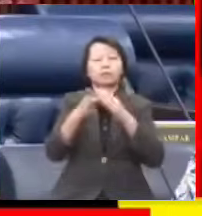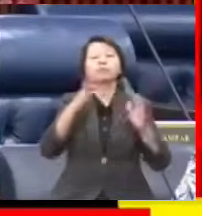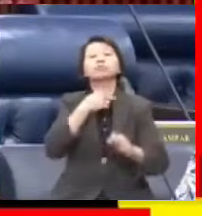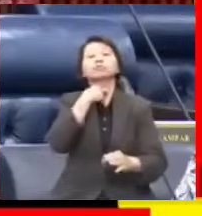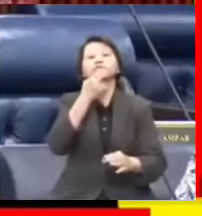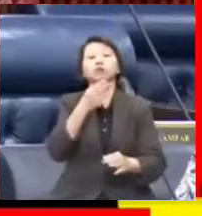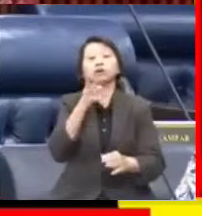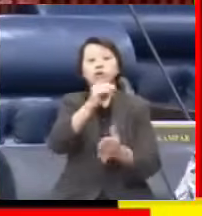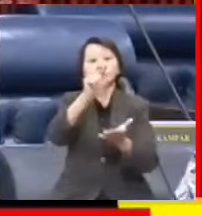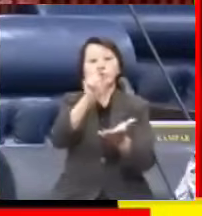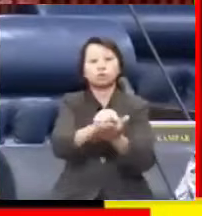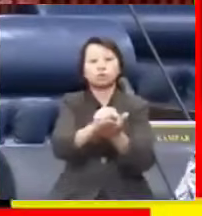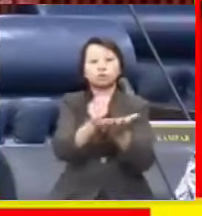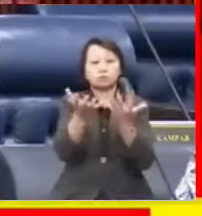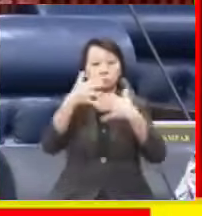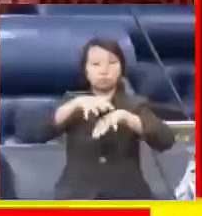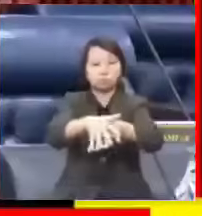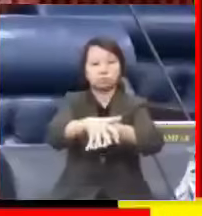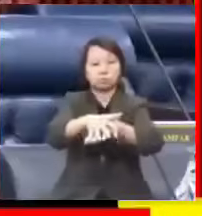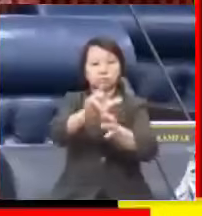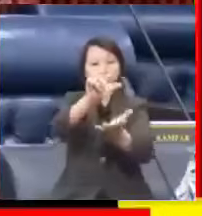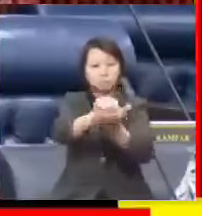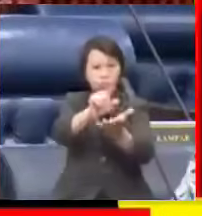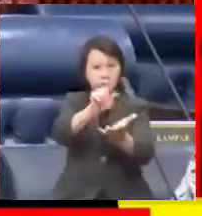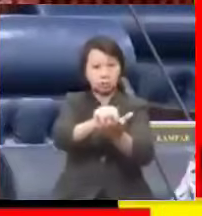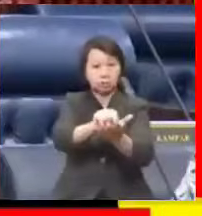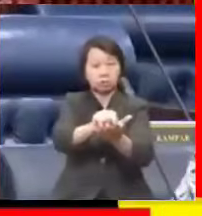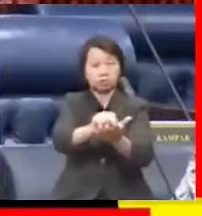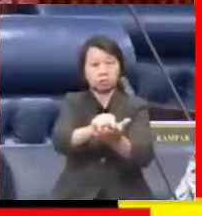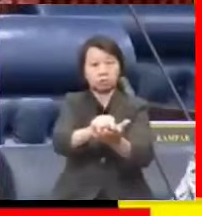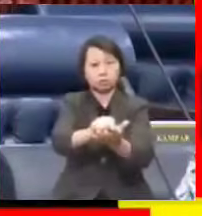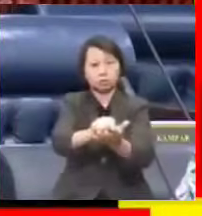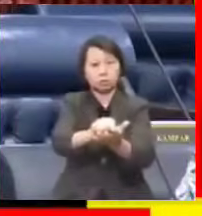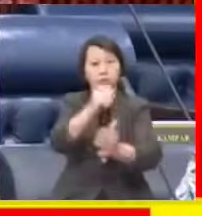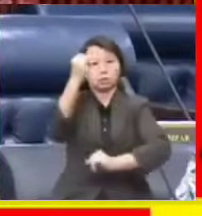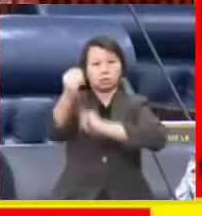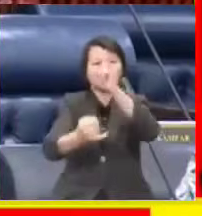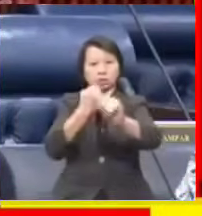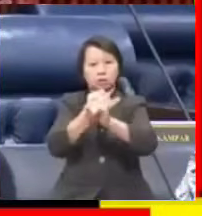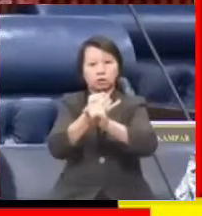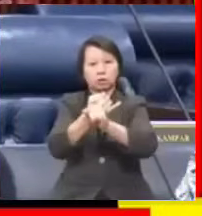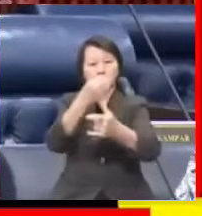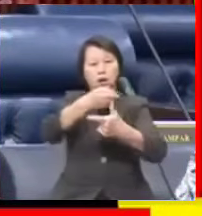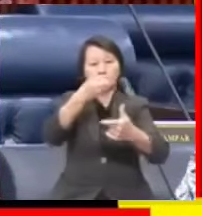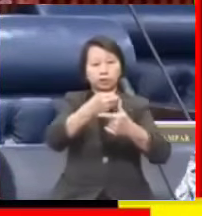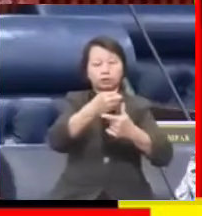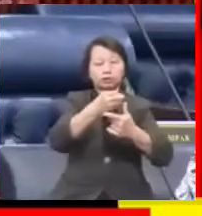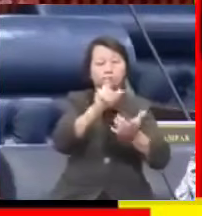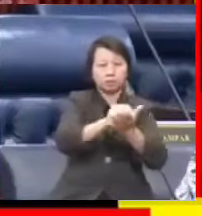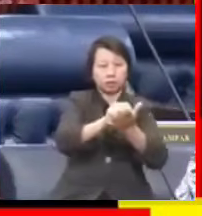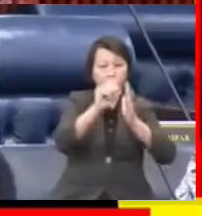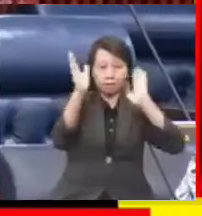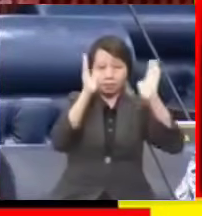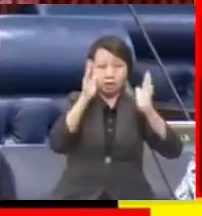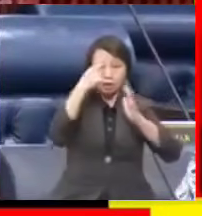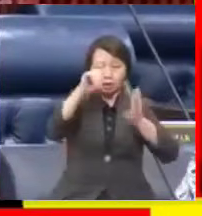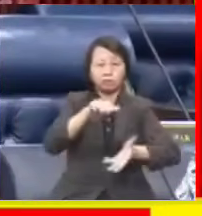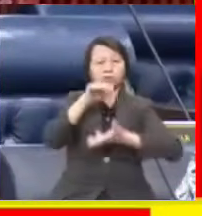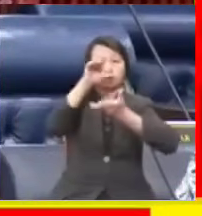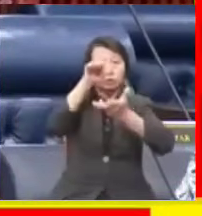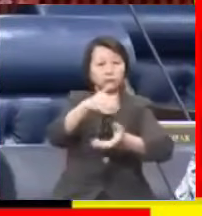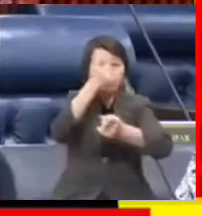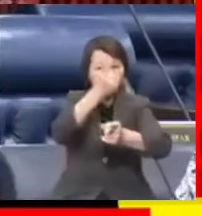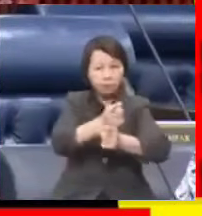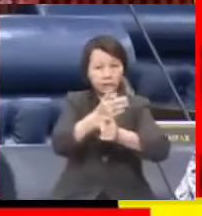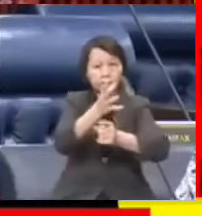dan media, menggembeling media-media antarabangsa maupun tempatan untuk menyampaikan yang